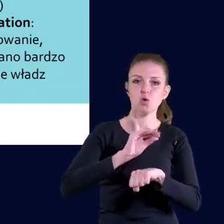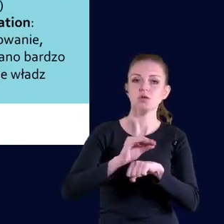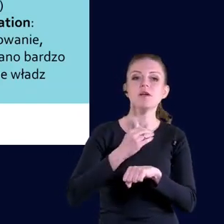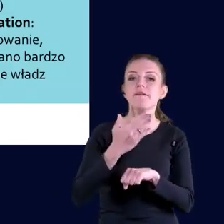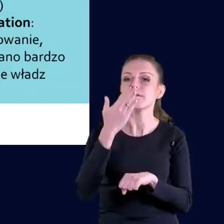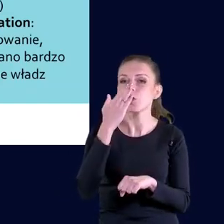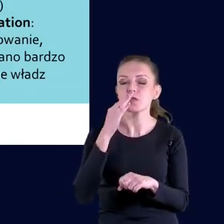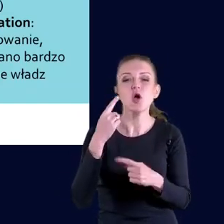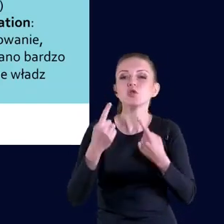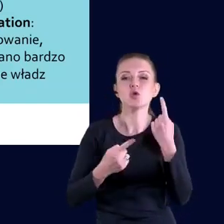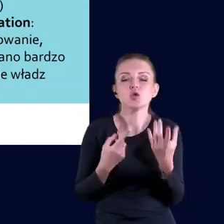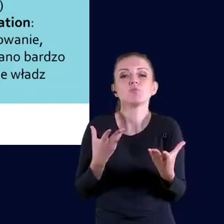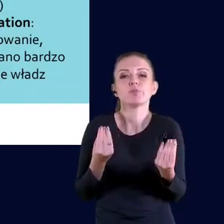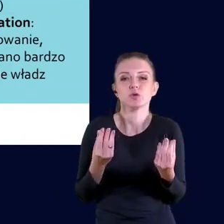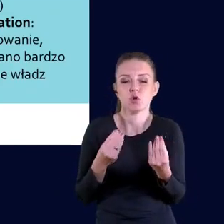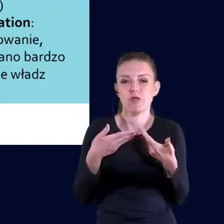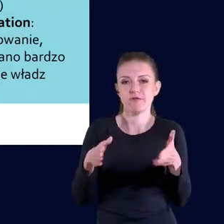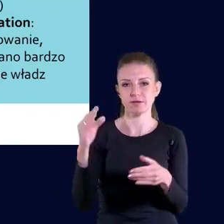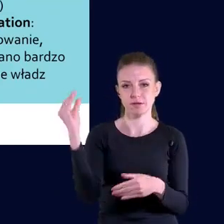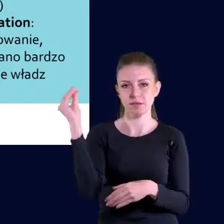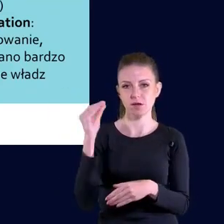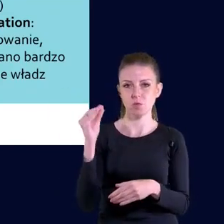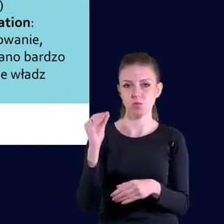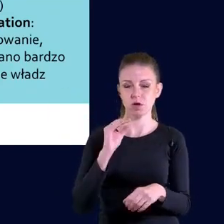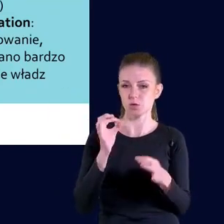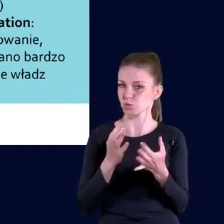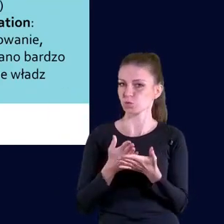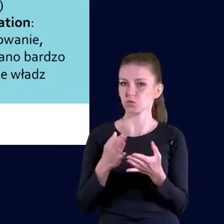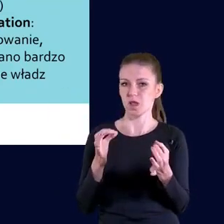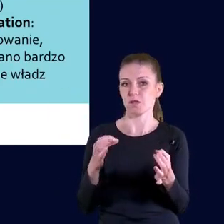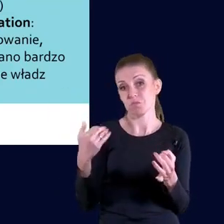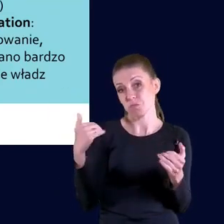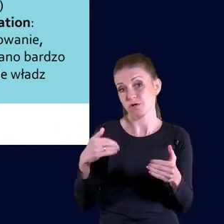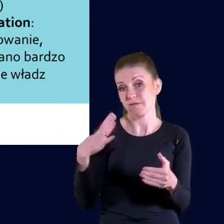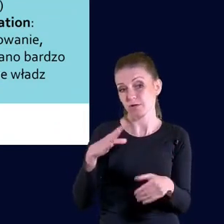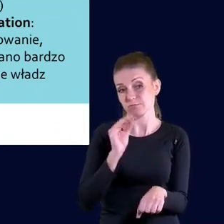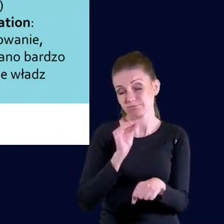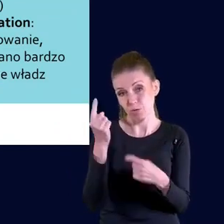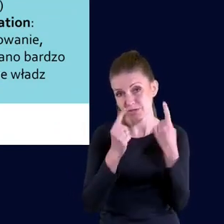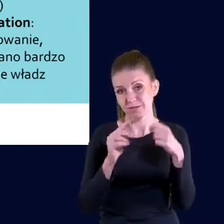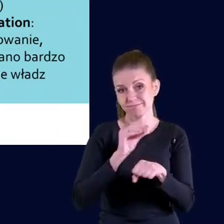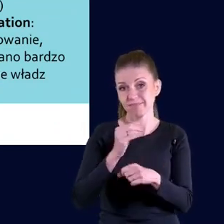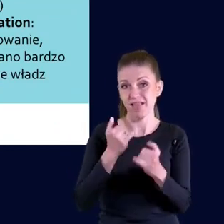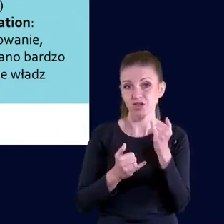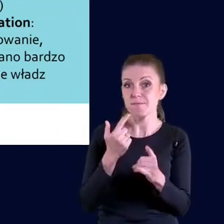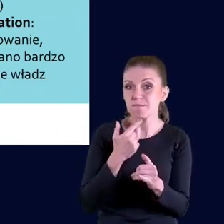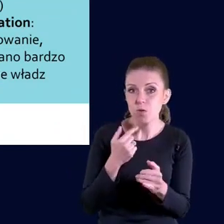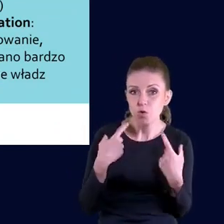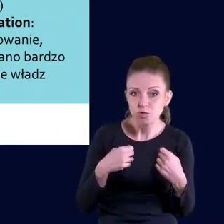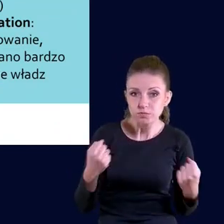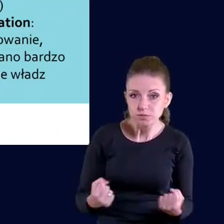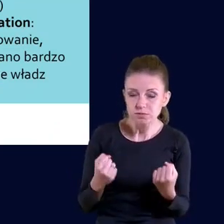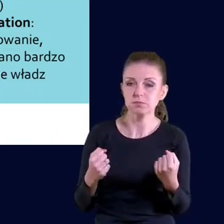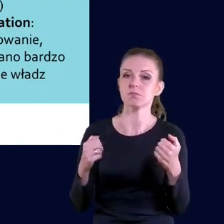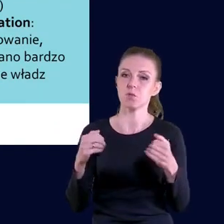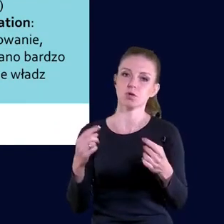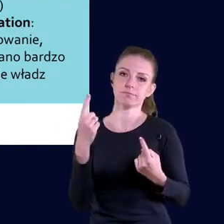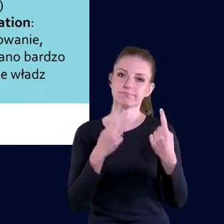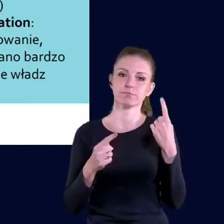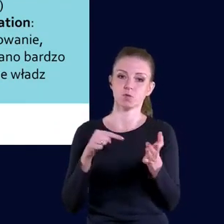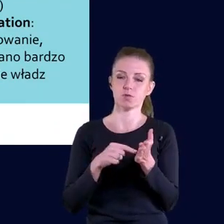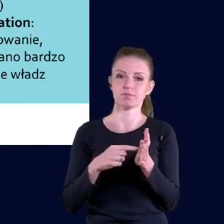wątków na tych wykresach nie pokazałam jeszcze sytuacji otwartej